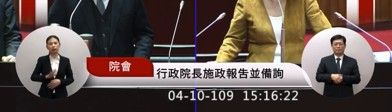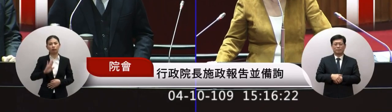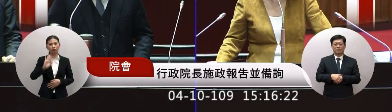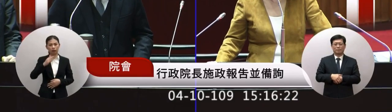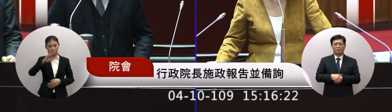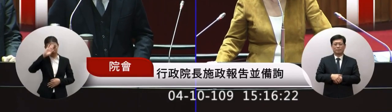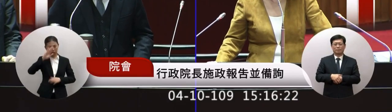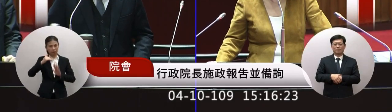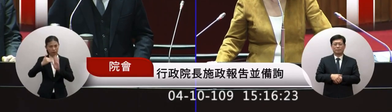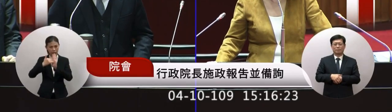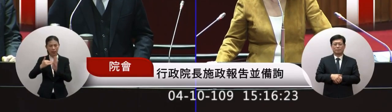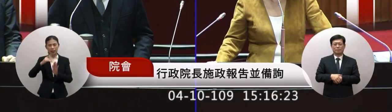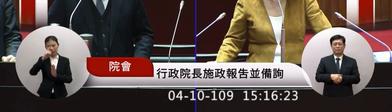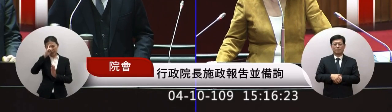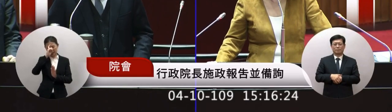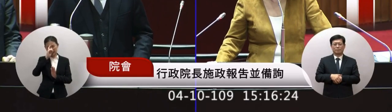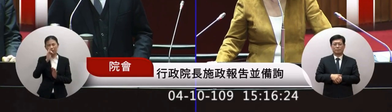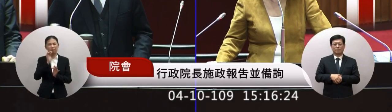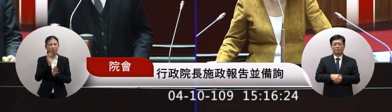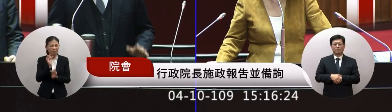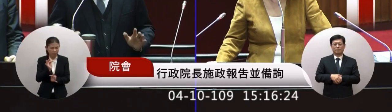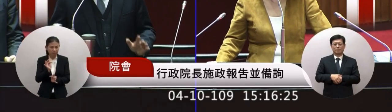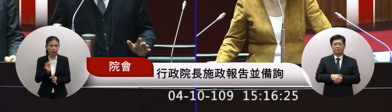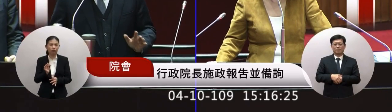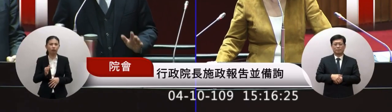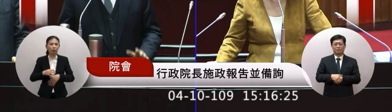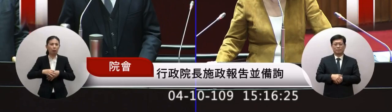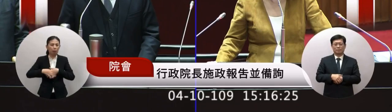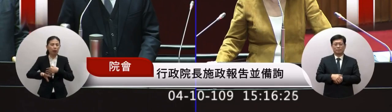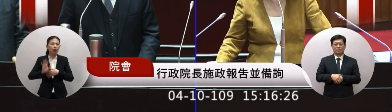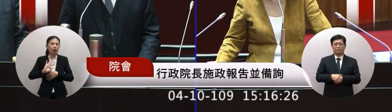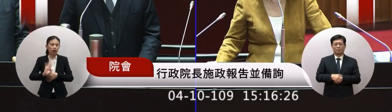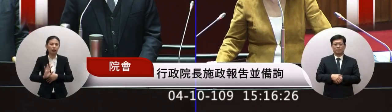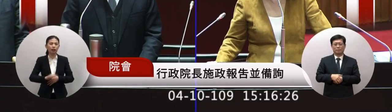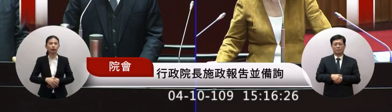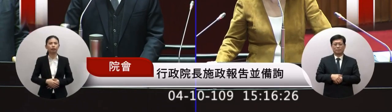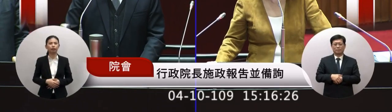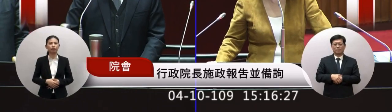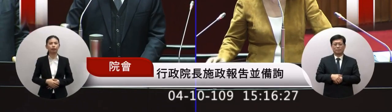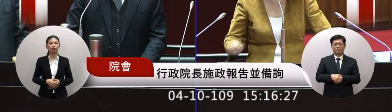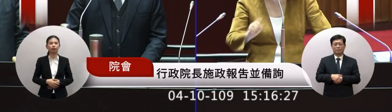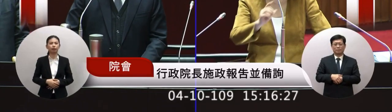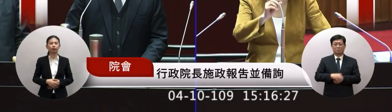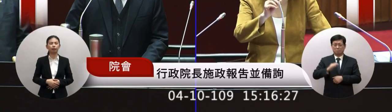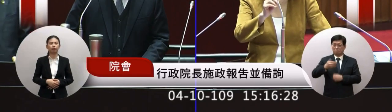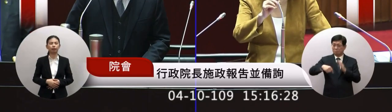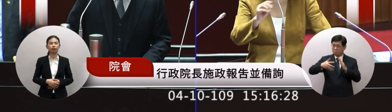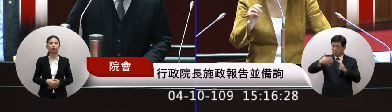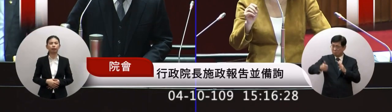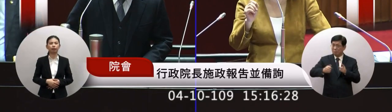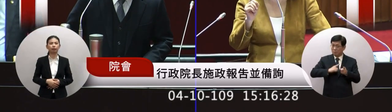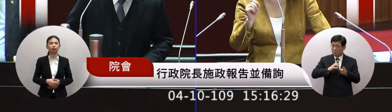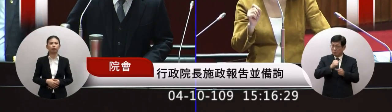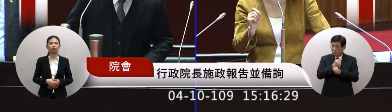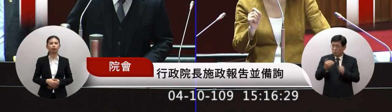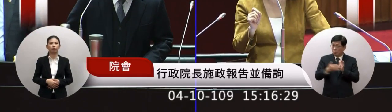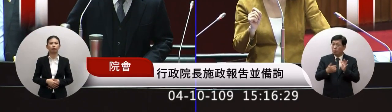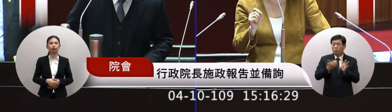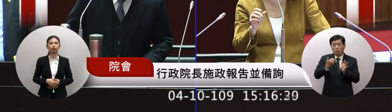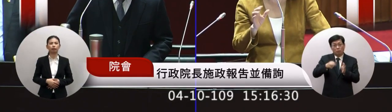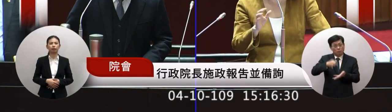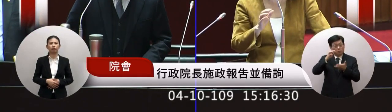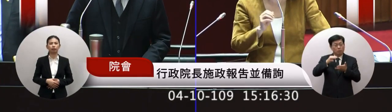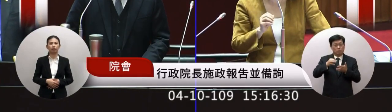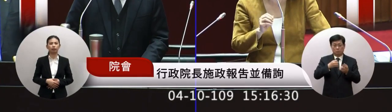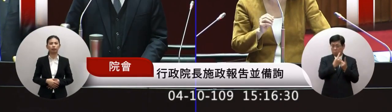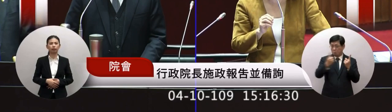疫总是希望能够做到不要有防疫漏洞。 但是院长，您注意到我刚刚前面提到，